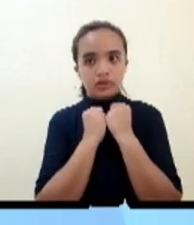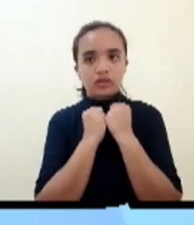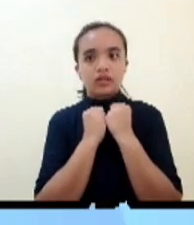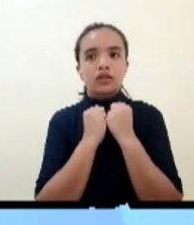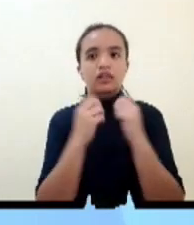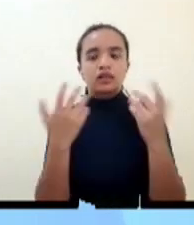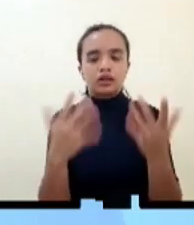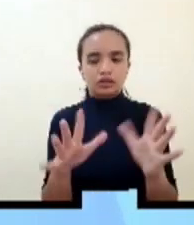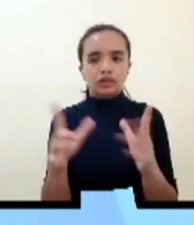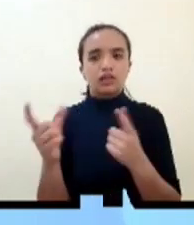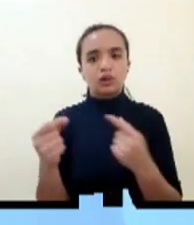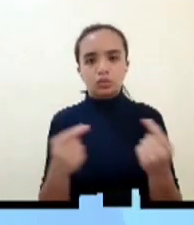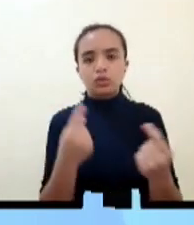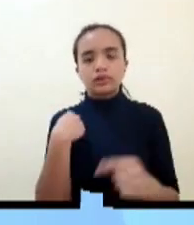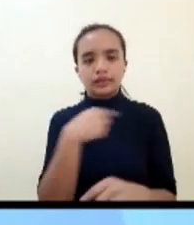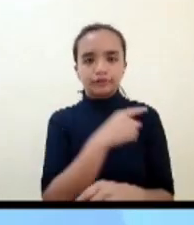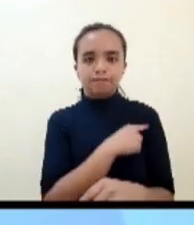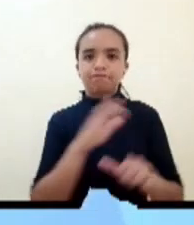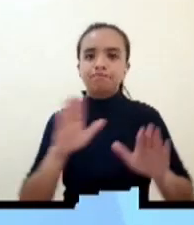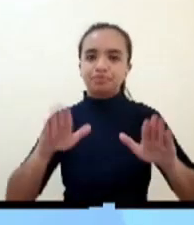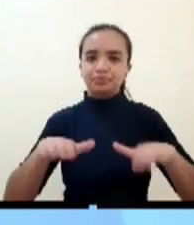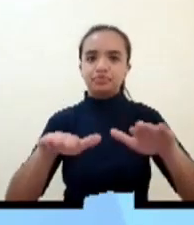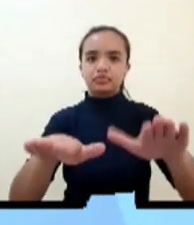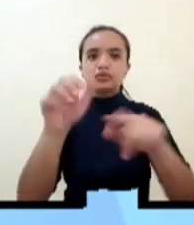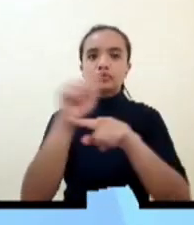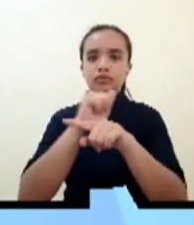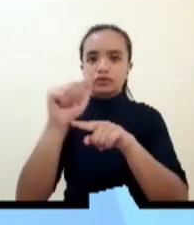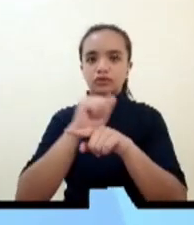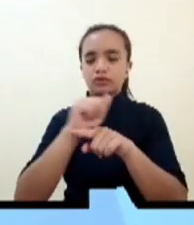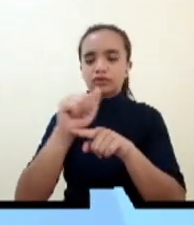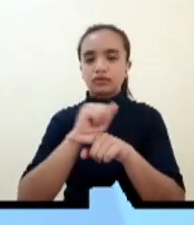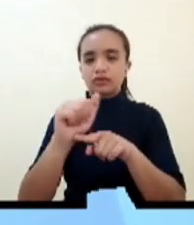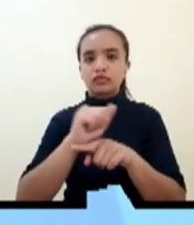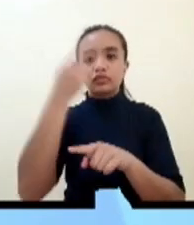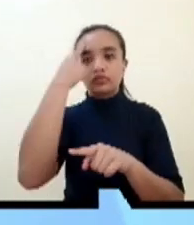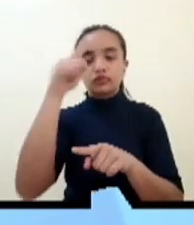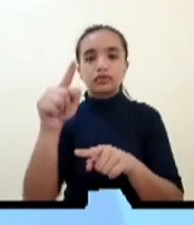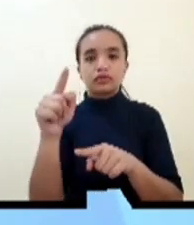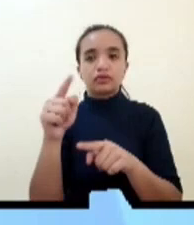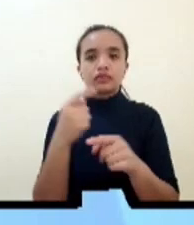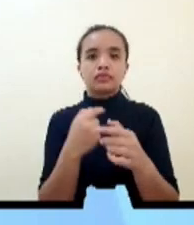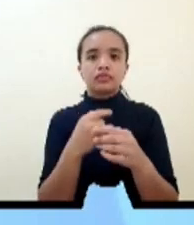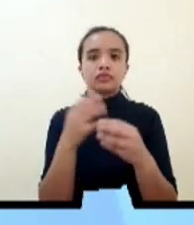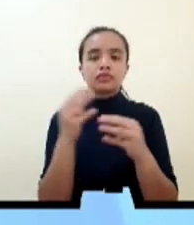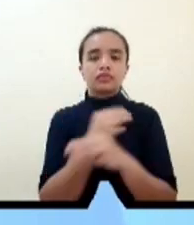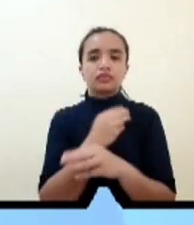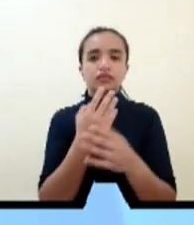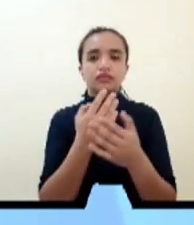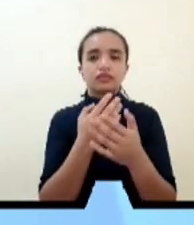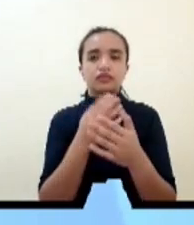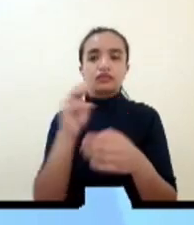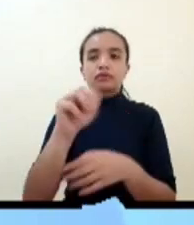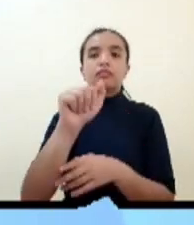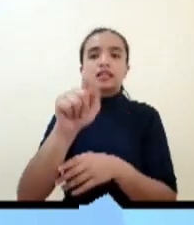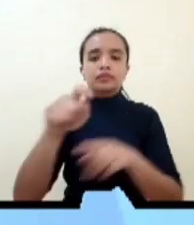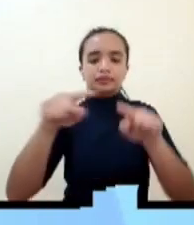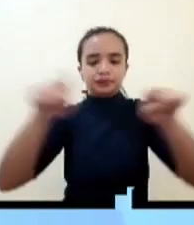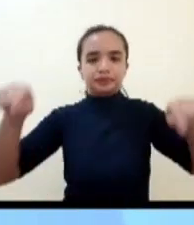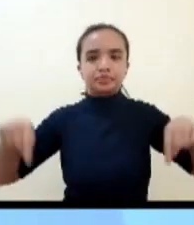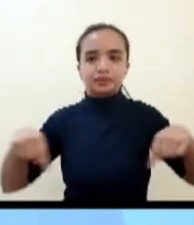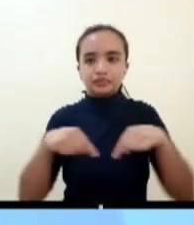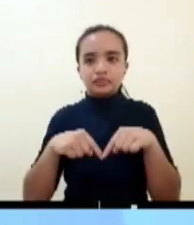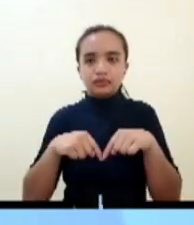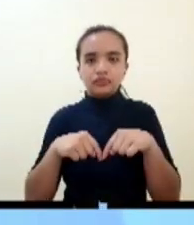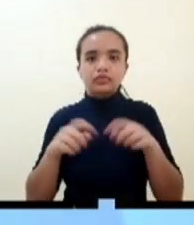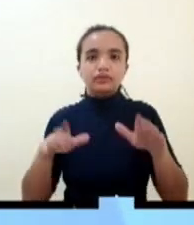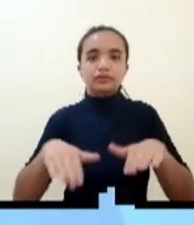rin na tayo ng weaving training para sa mat naman, no, mat weaving sa Blaan, no, dun sa